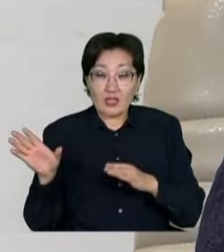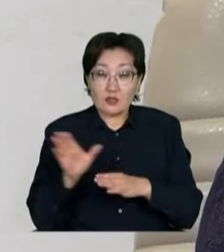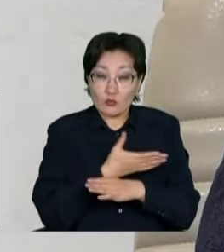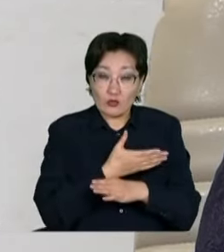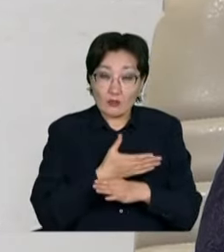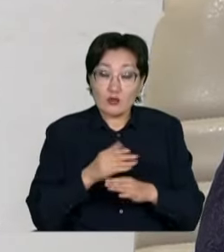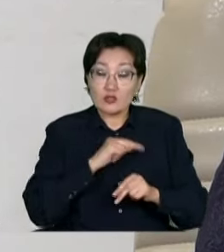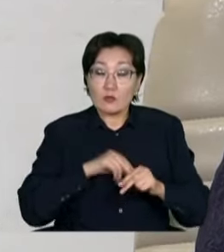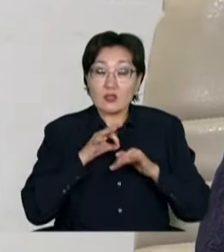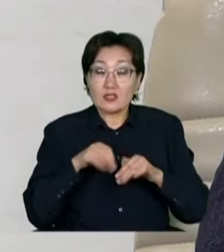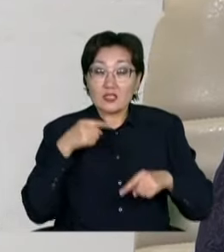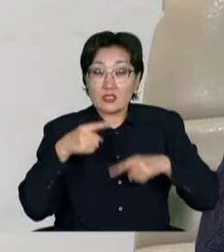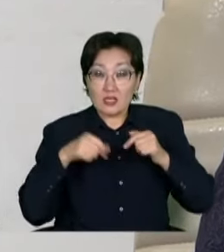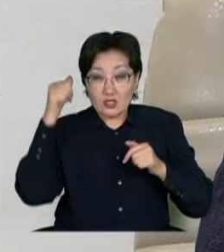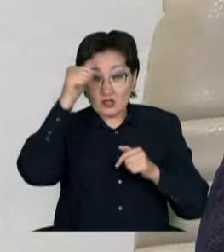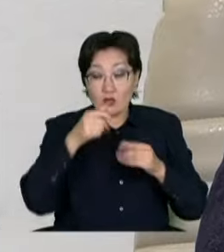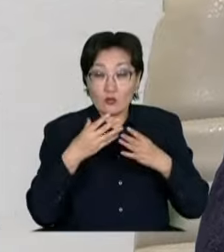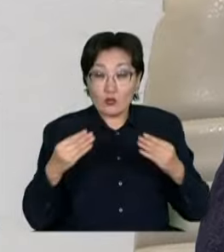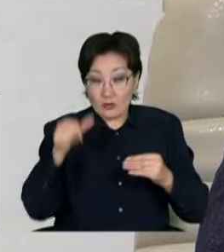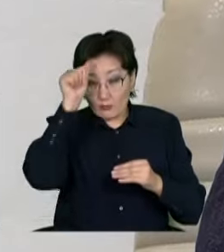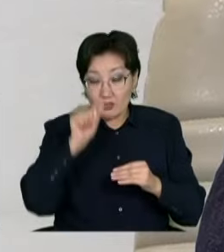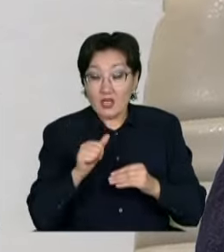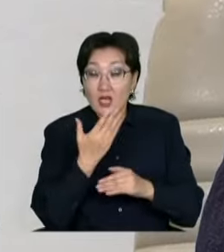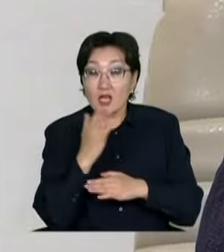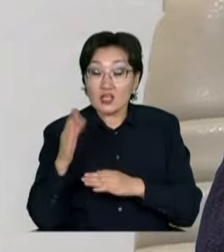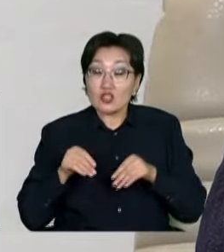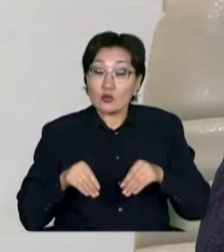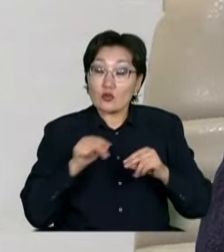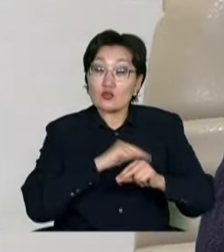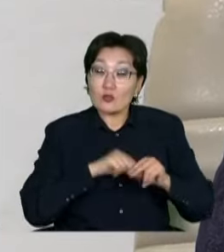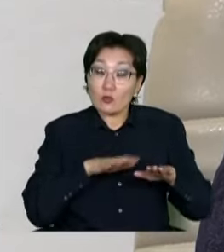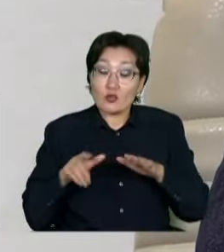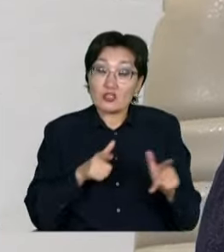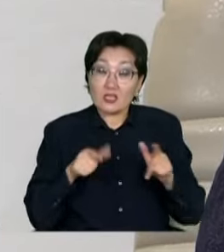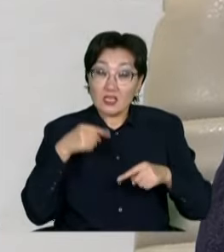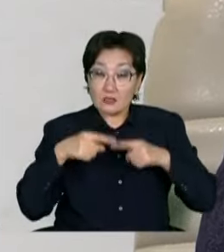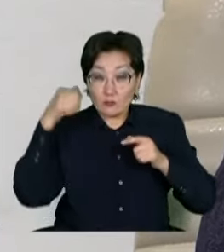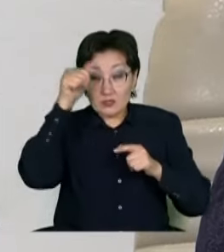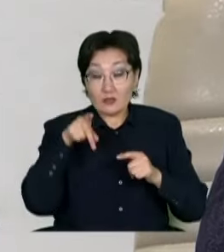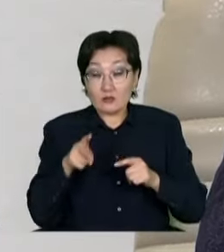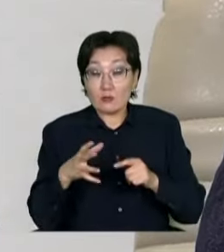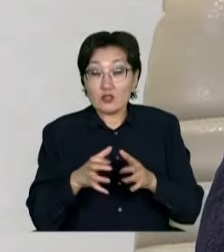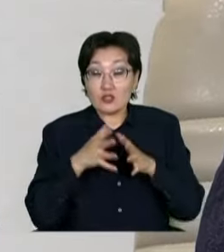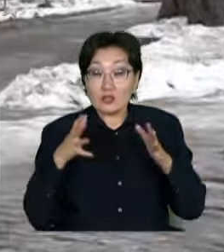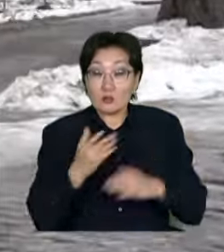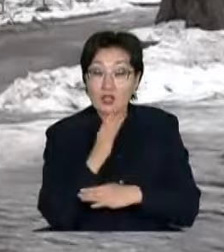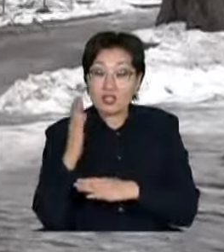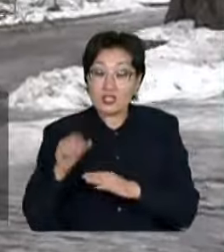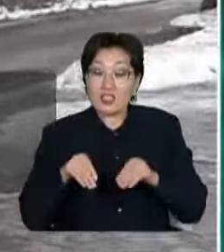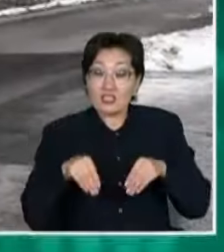жаңағы келесі жылы көктемде ағаш егу жұмыстарына дайындаймыз, орын дайындаймыз да. Сол жерге келесі жылы біз де 2500-ден артық ағаш